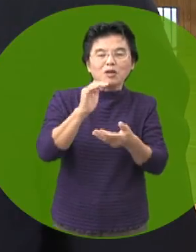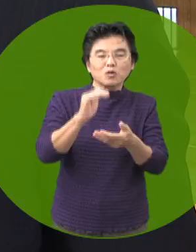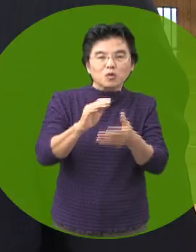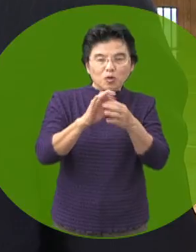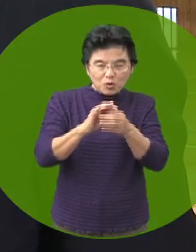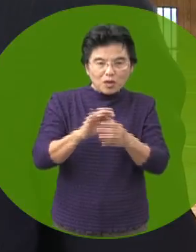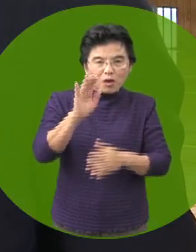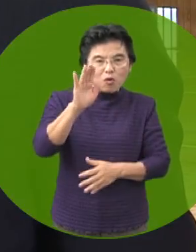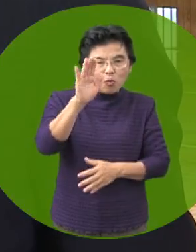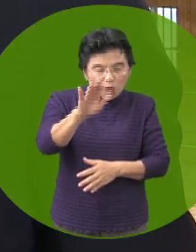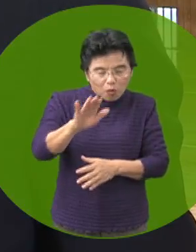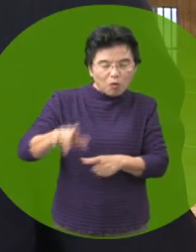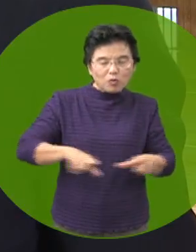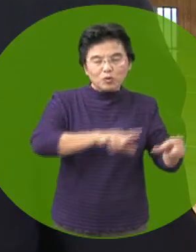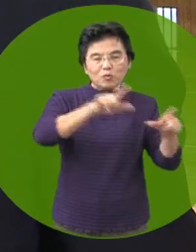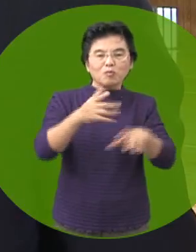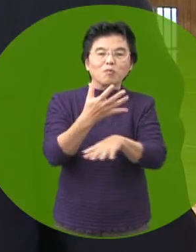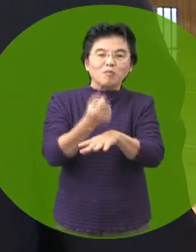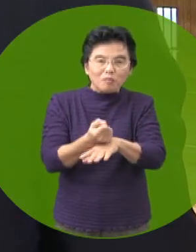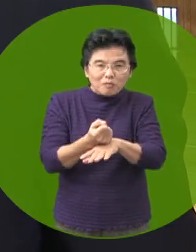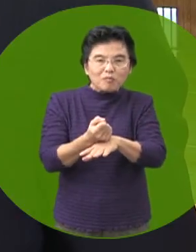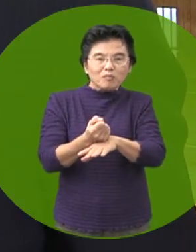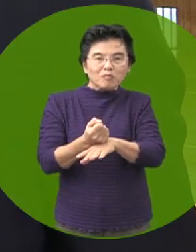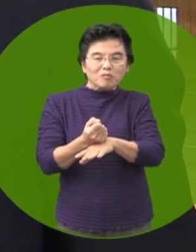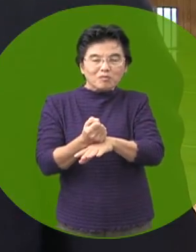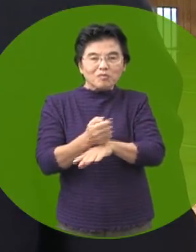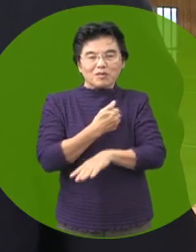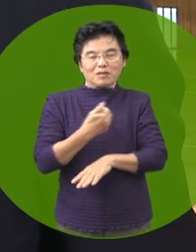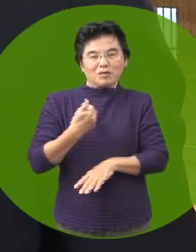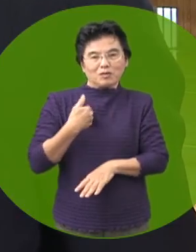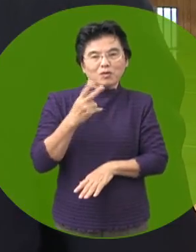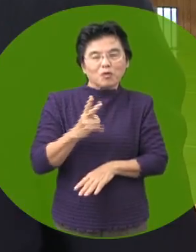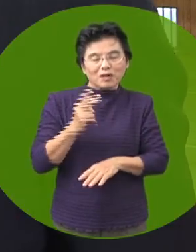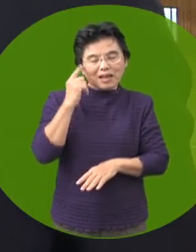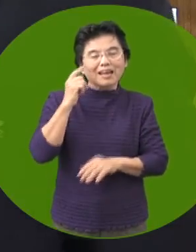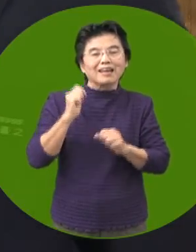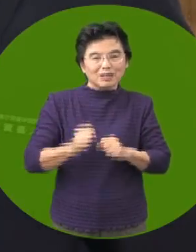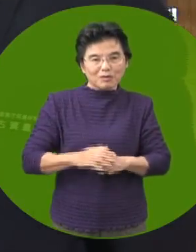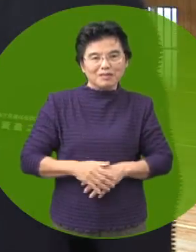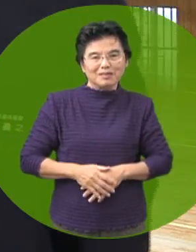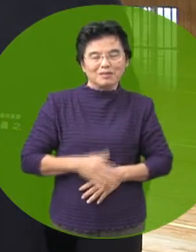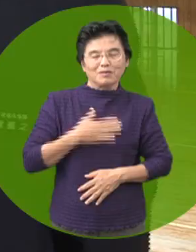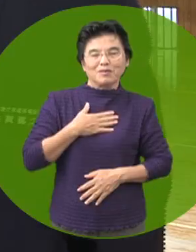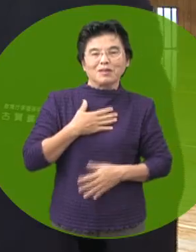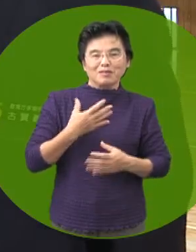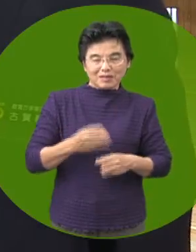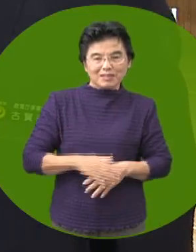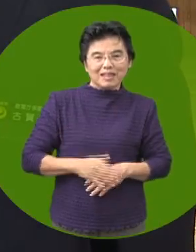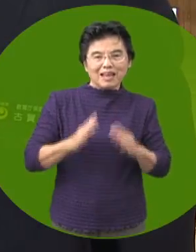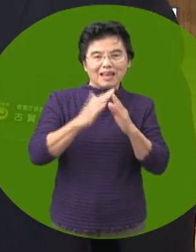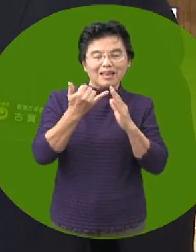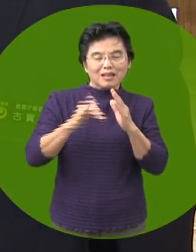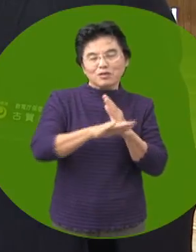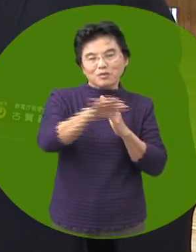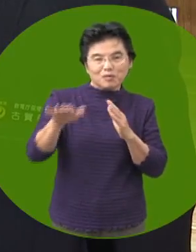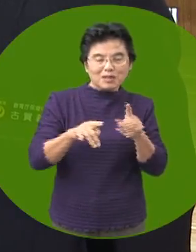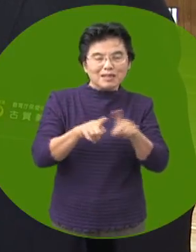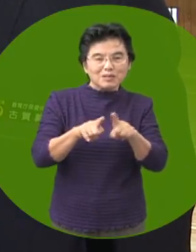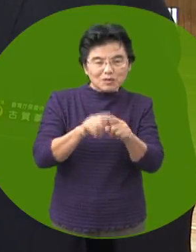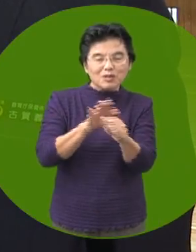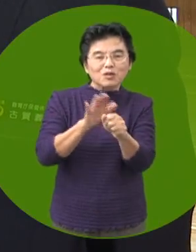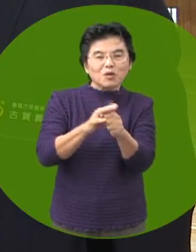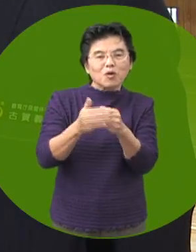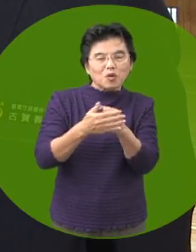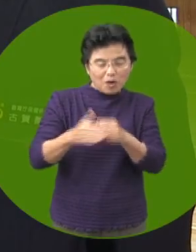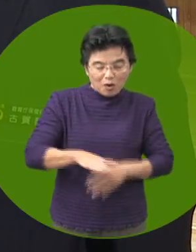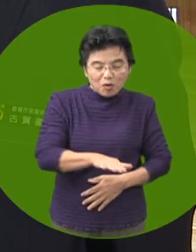運動する習慣を身につけてもらいたいと考えています。 わかりました。家族みんなで協力し、子ども